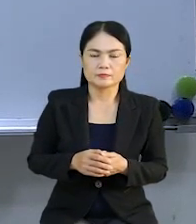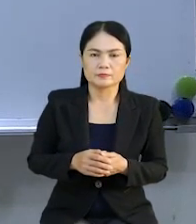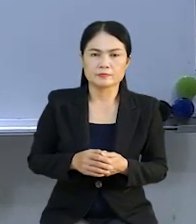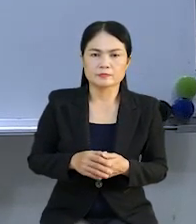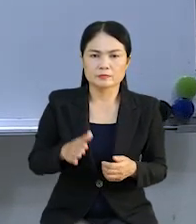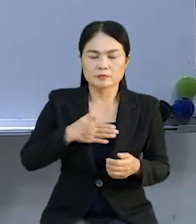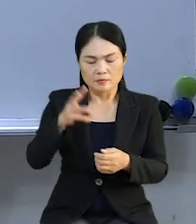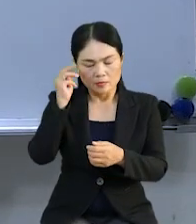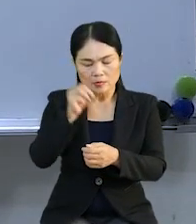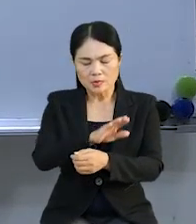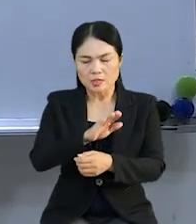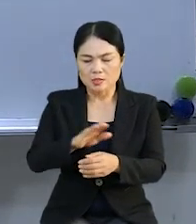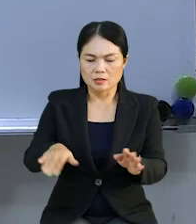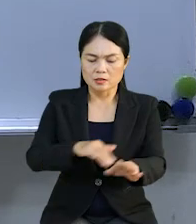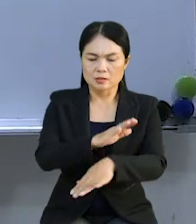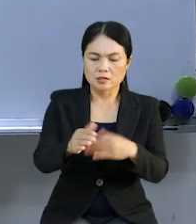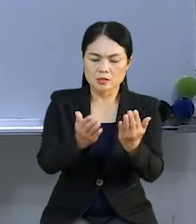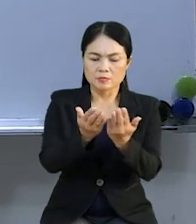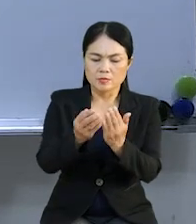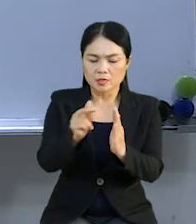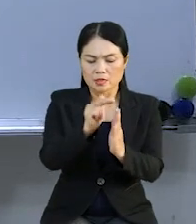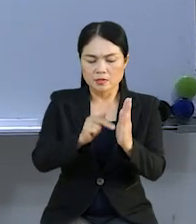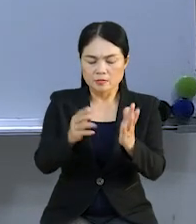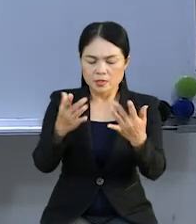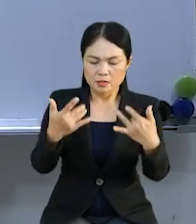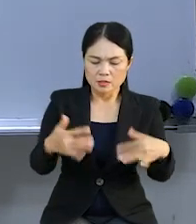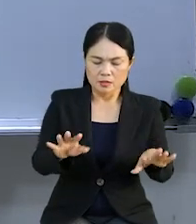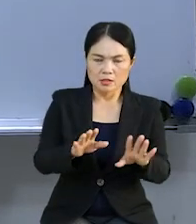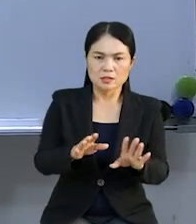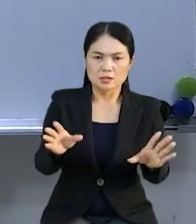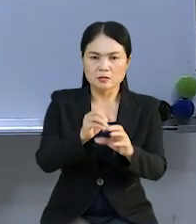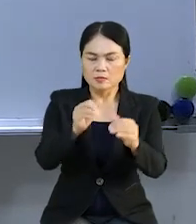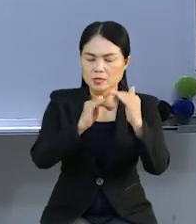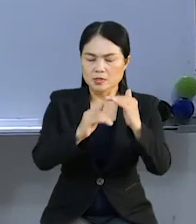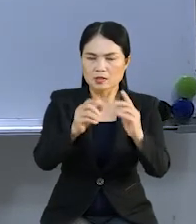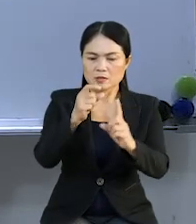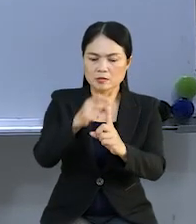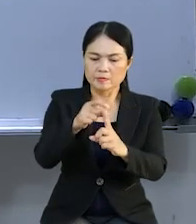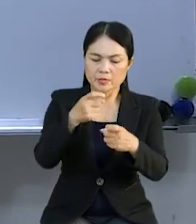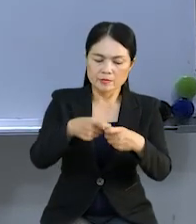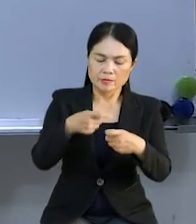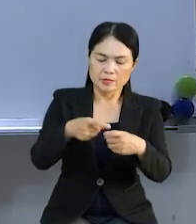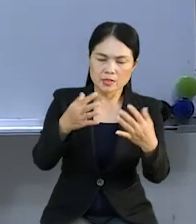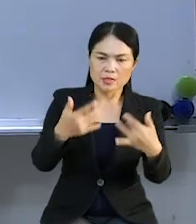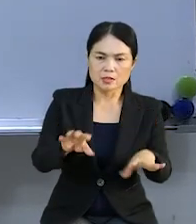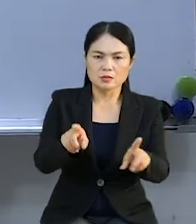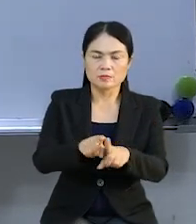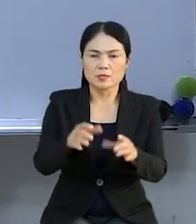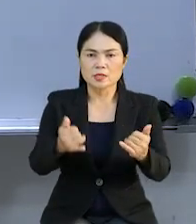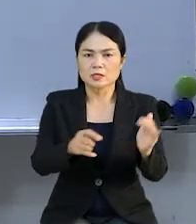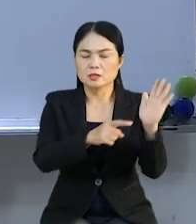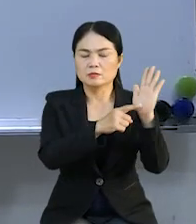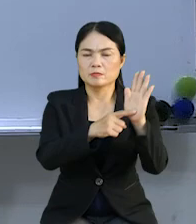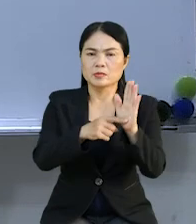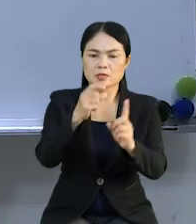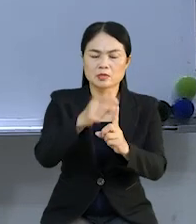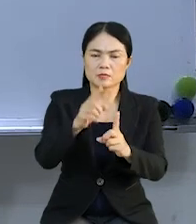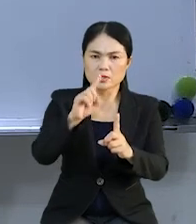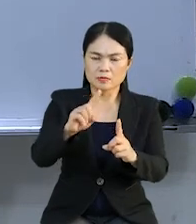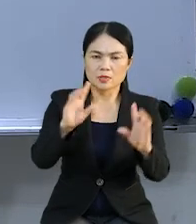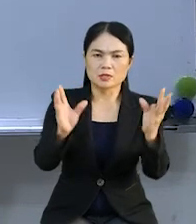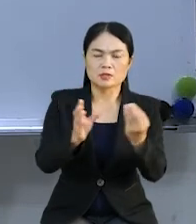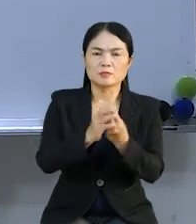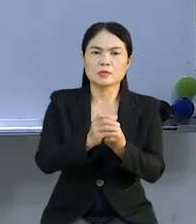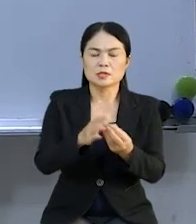บ้านลูกรุ่นสังคมตะโกนเตียงออกเหนียบานอ่านอัตบัตรวยรอดหายนะหายกับบานกำนัดเปียปิดบ้ารวยรอดได้โดยฉะนั้นลูกรุ่นสมองหายเปียมวยจำนว